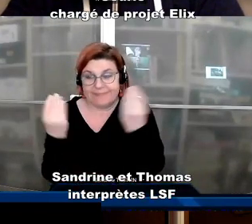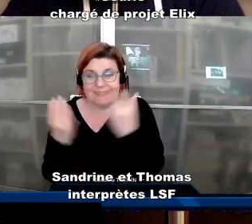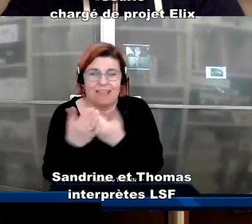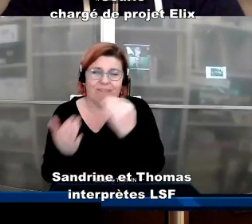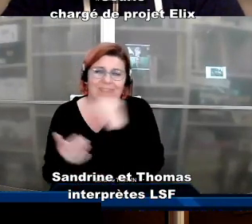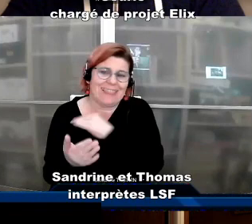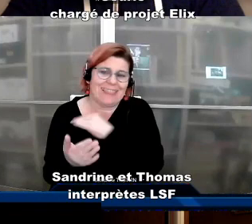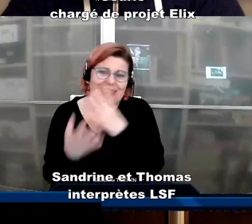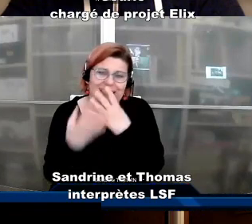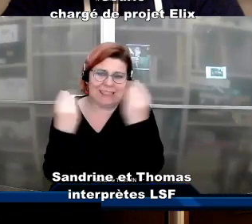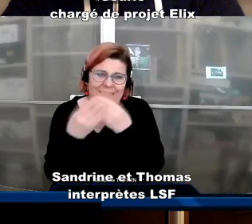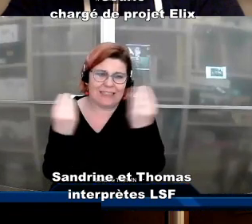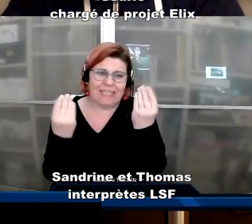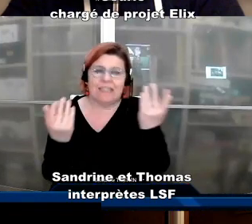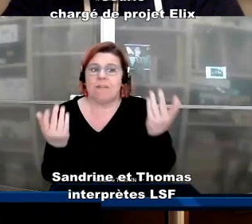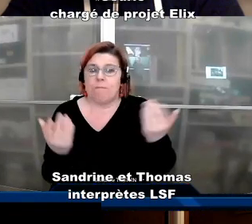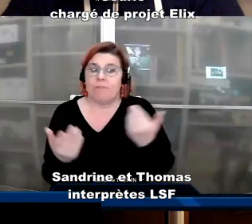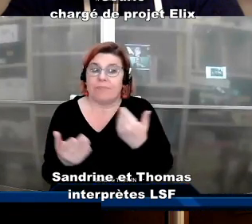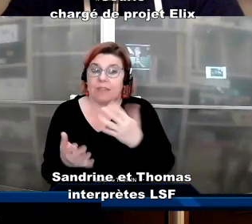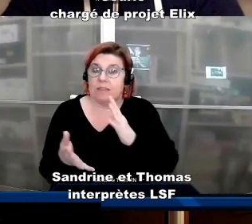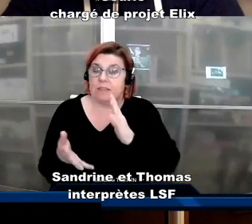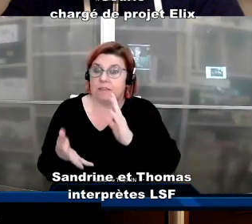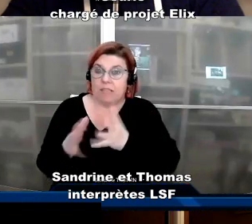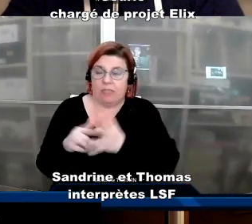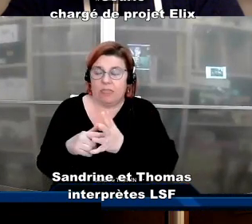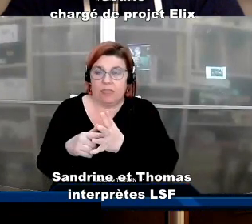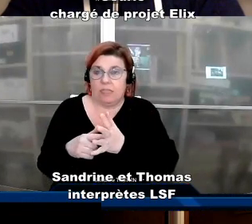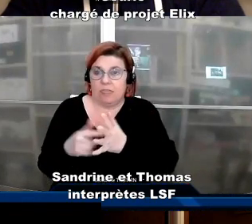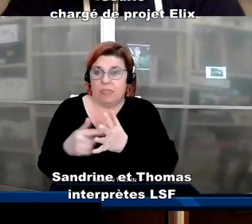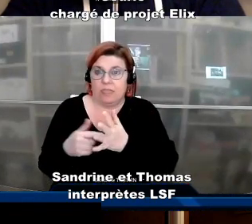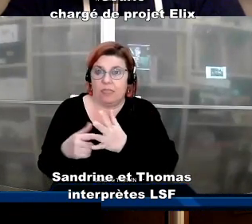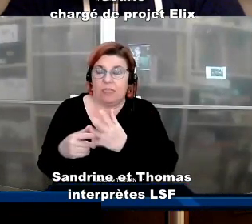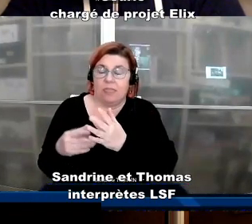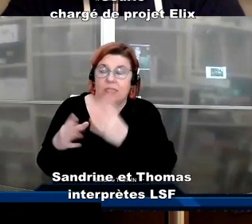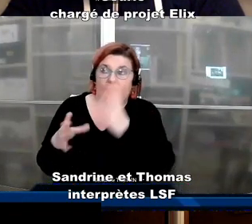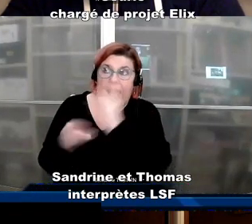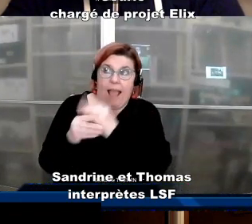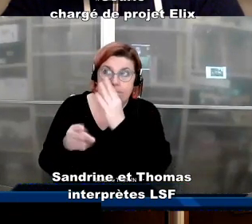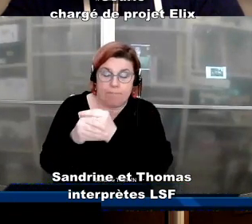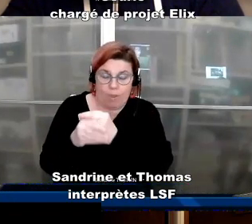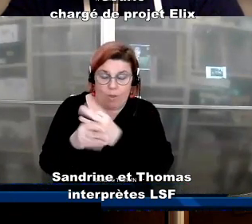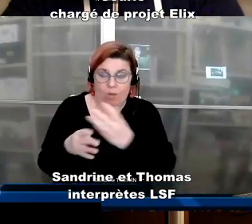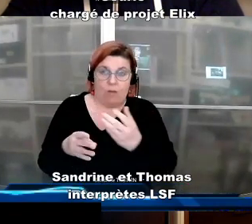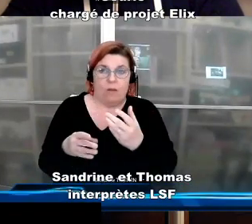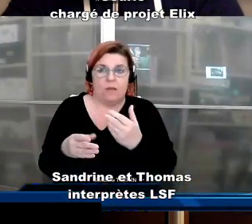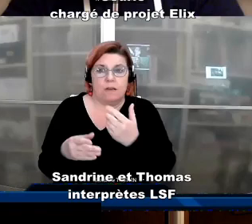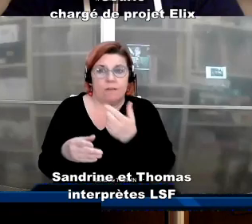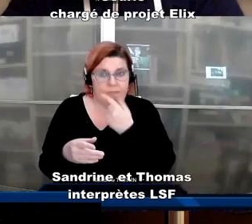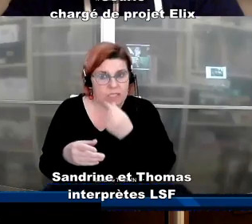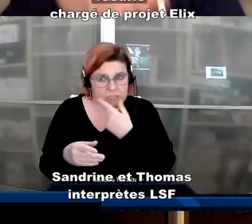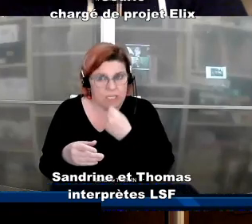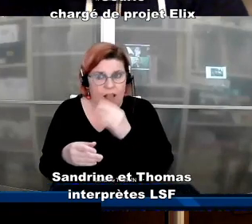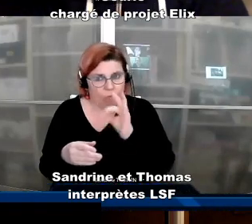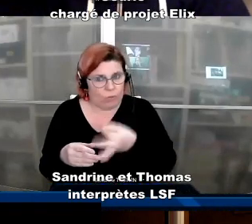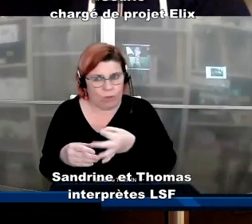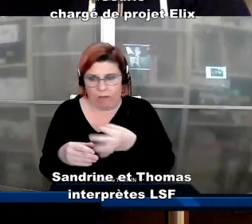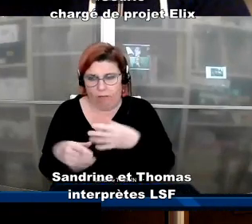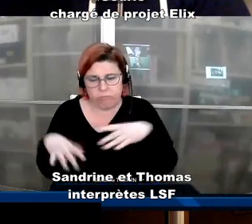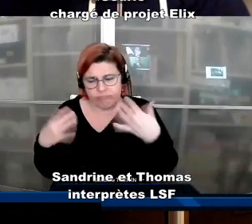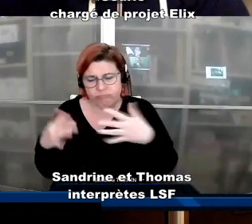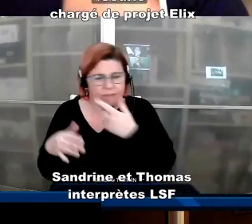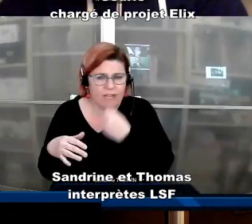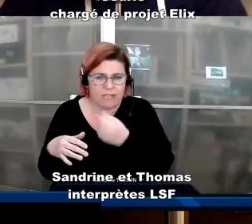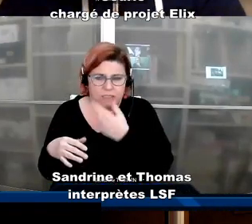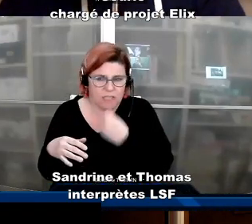ça part tellement vite. En langue des signes, apprendre, mais c'est super facile. Ce qui est